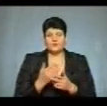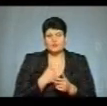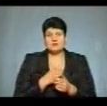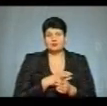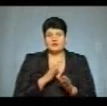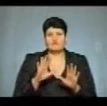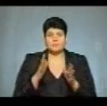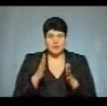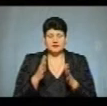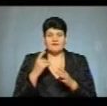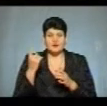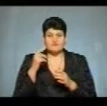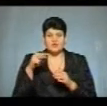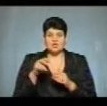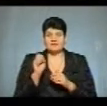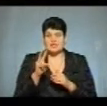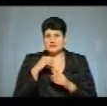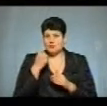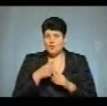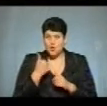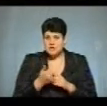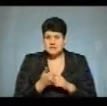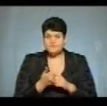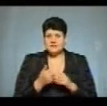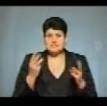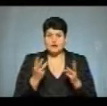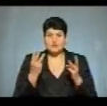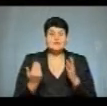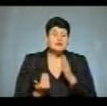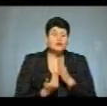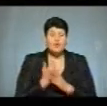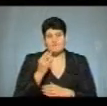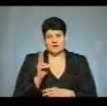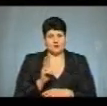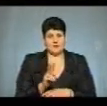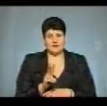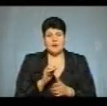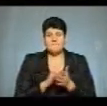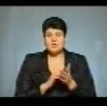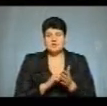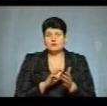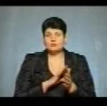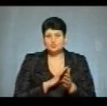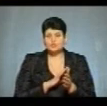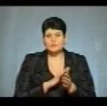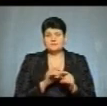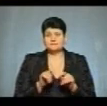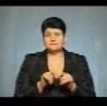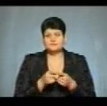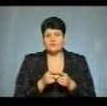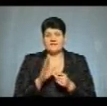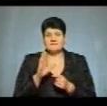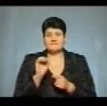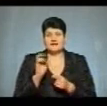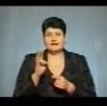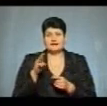Харкові в 2012 році загорівся новий тролейбус. Причиною було вихід з ладу